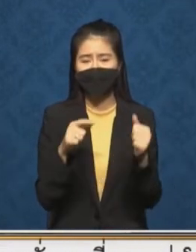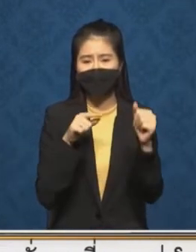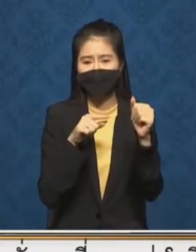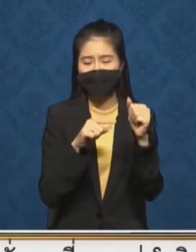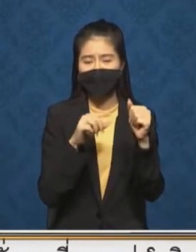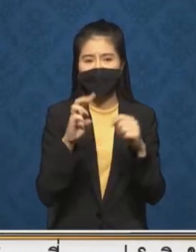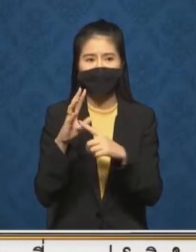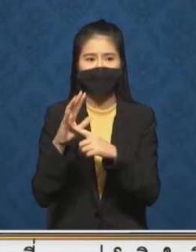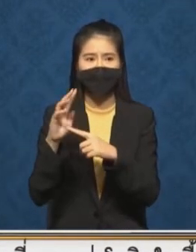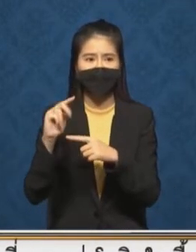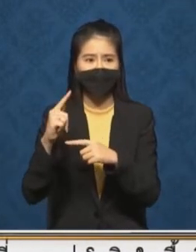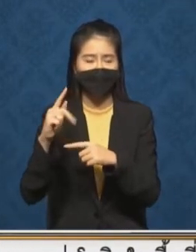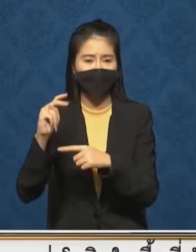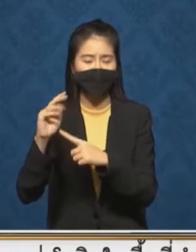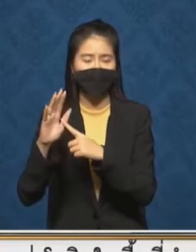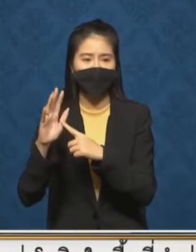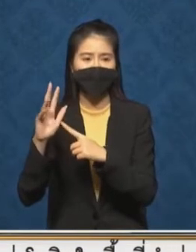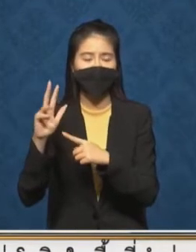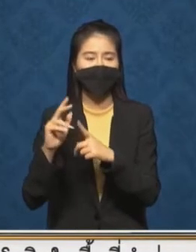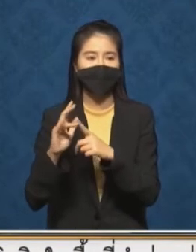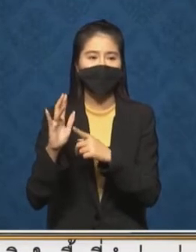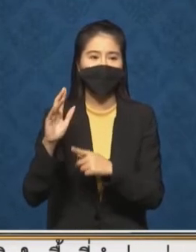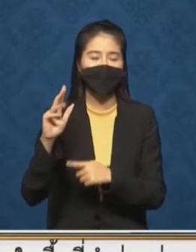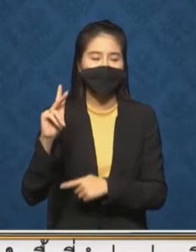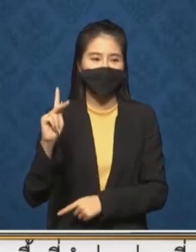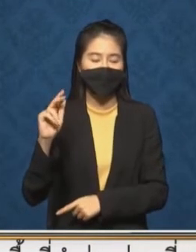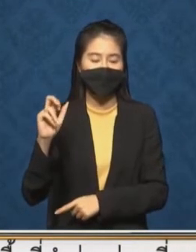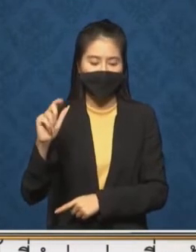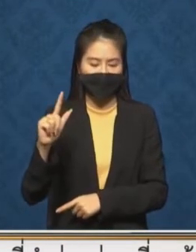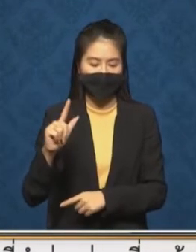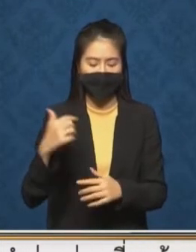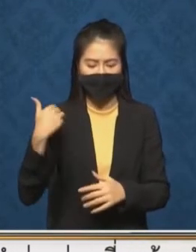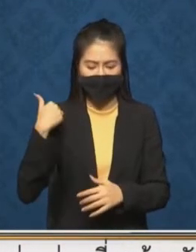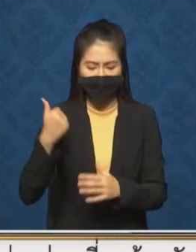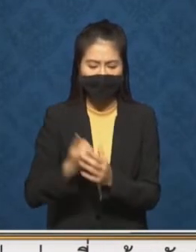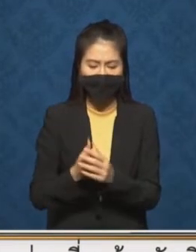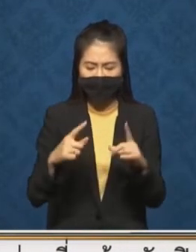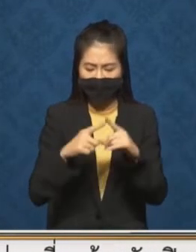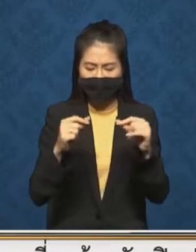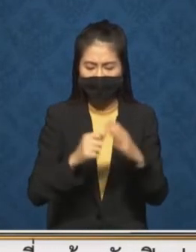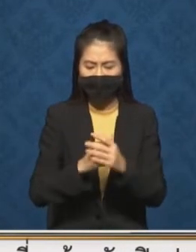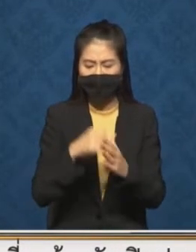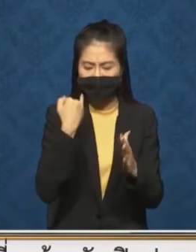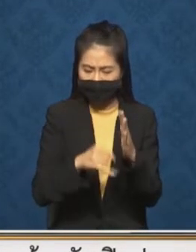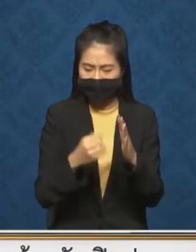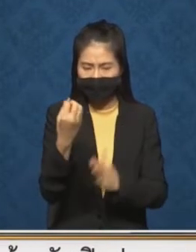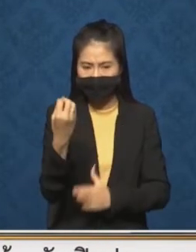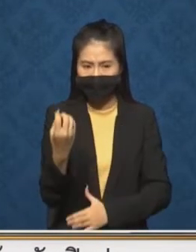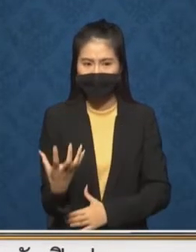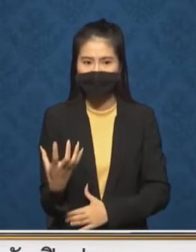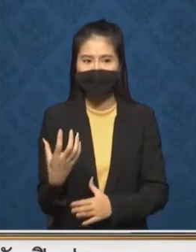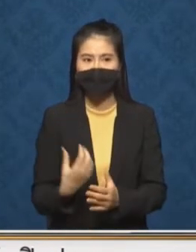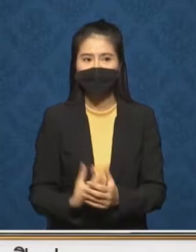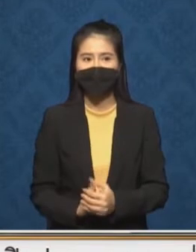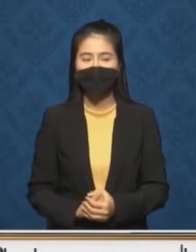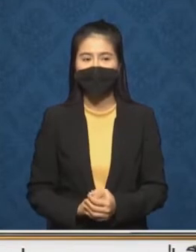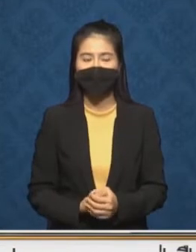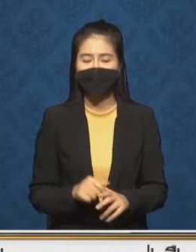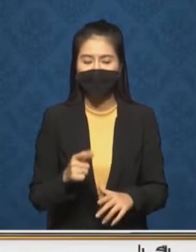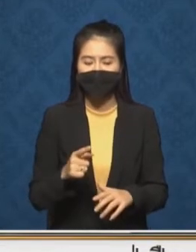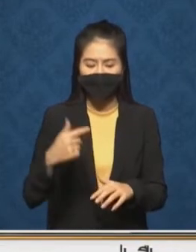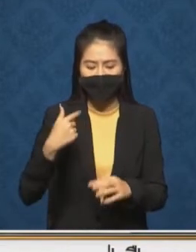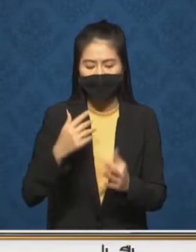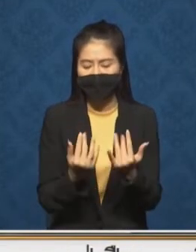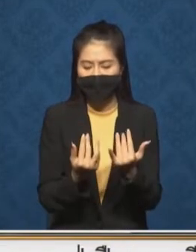เภอ 352 ขฐีถูพิภาคสาไปแล้ส่นหนึ่งใดสชต้นอีกส่นหนกำลังดำเนิคดี